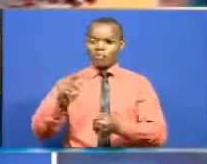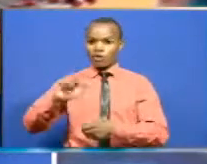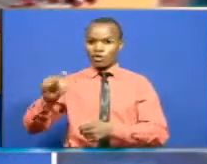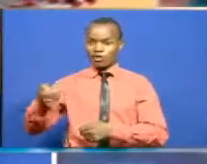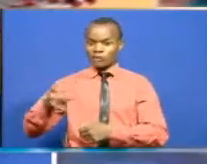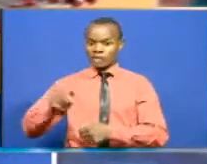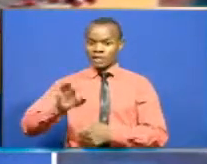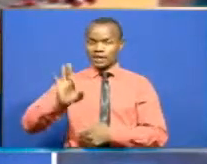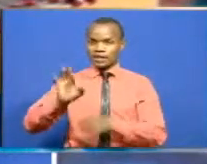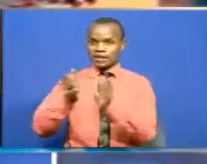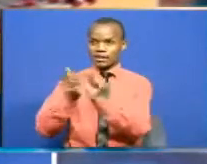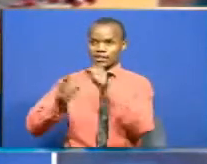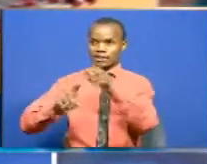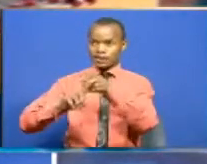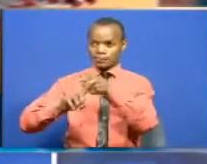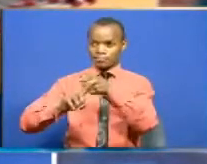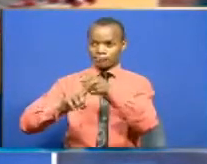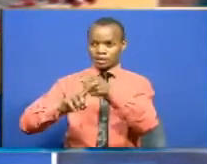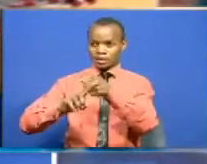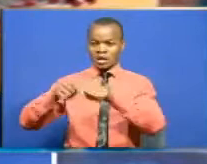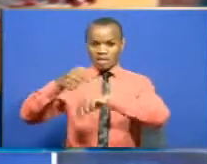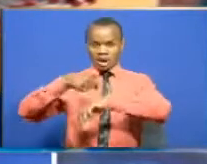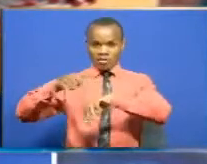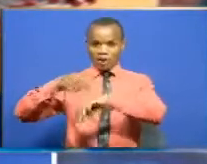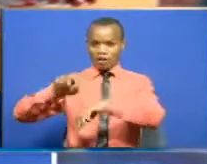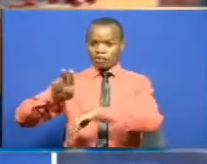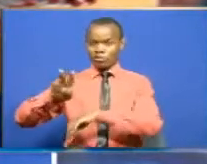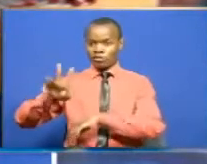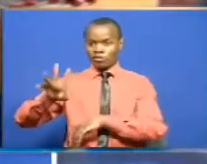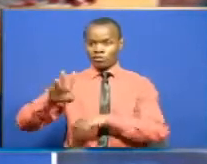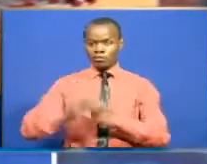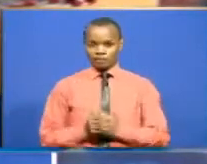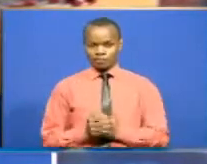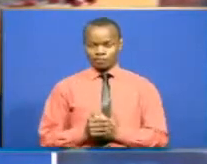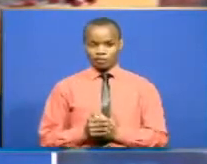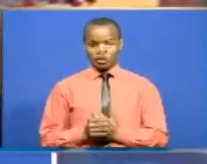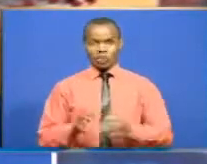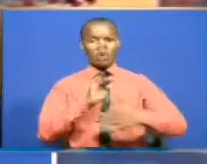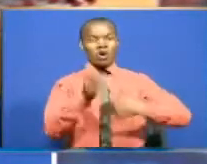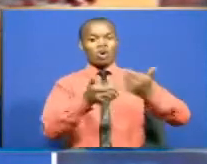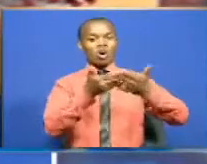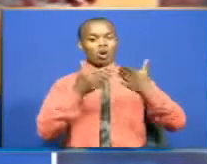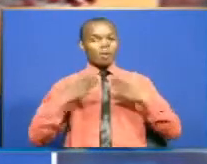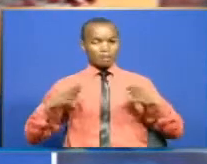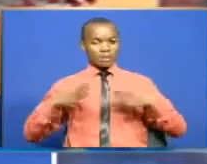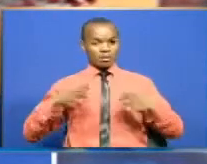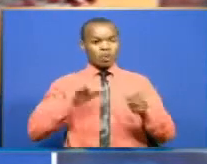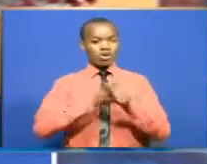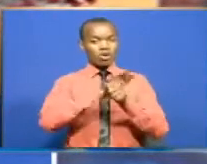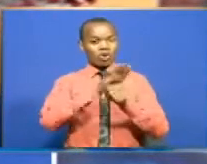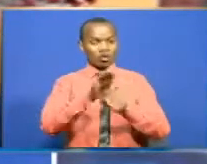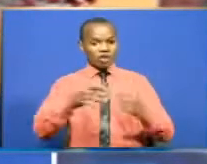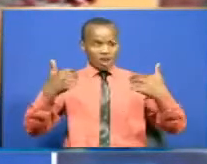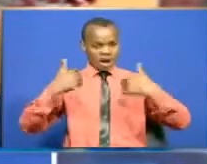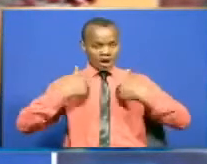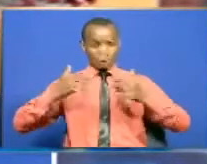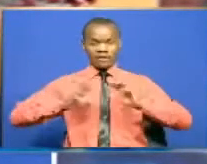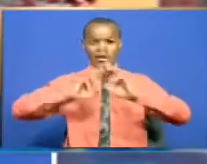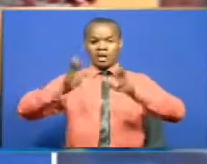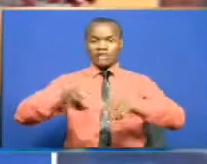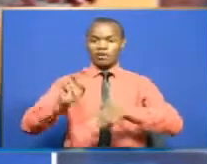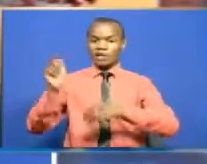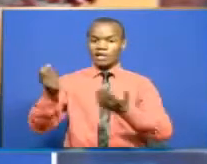4316 zilizopimwa katika kipindi cha saa 24. Kwa sasa jumla ya visa vya maambukizi vilivyothibitishwa humu nchini